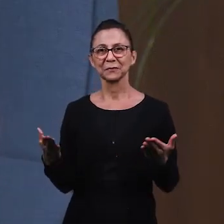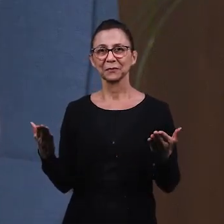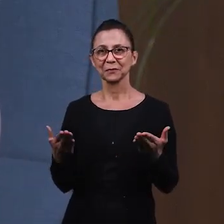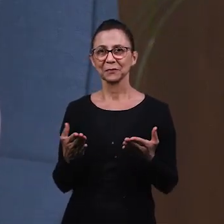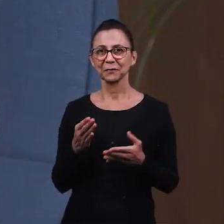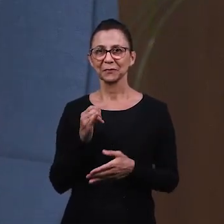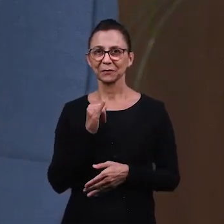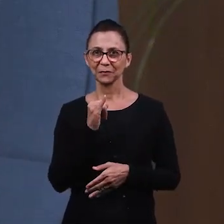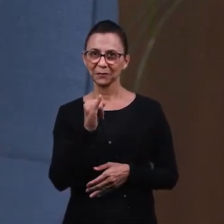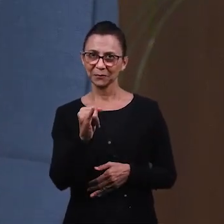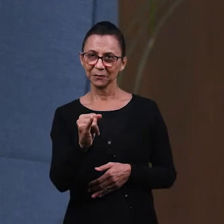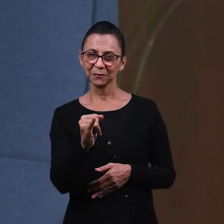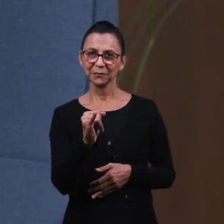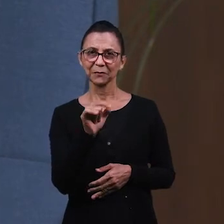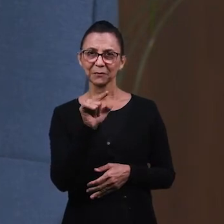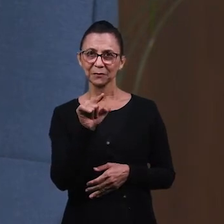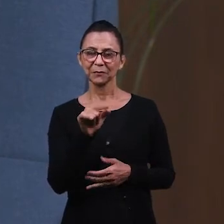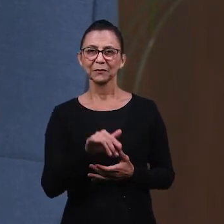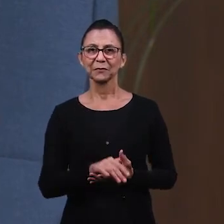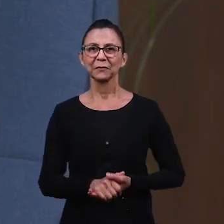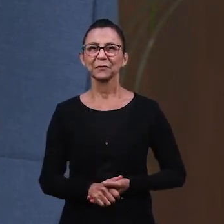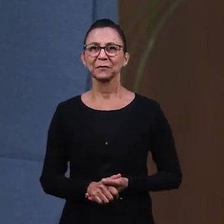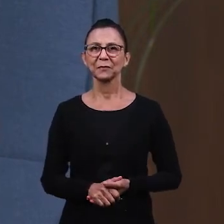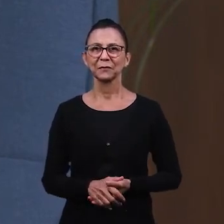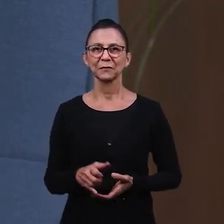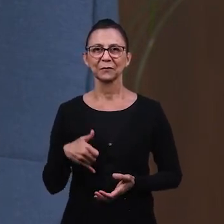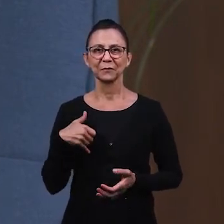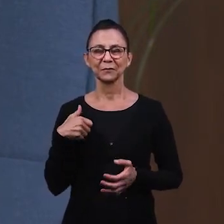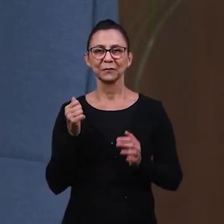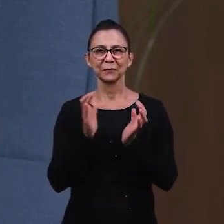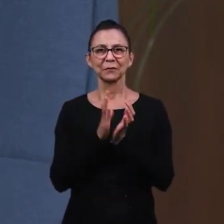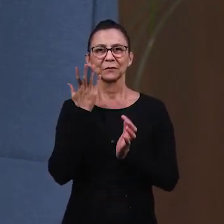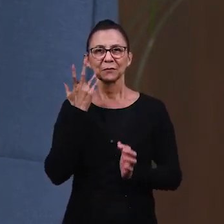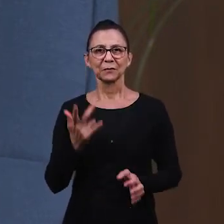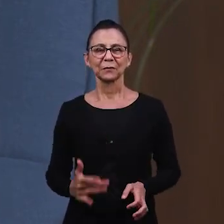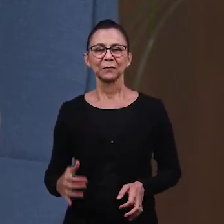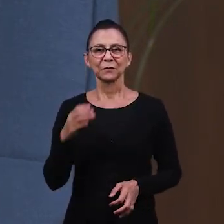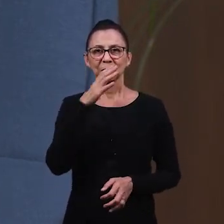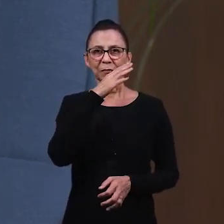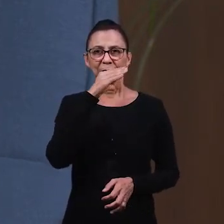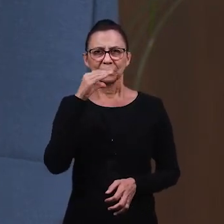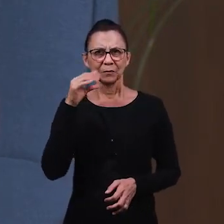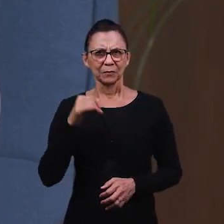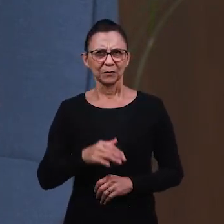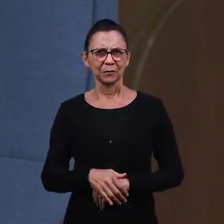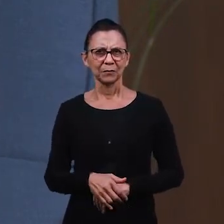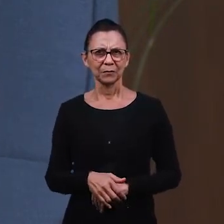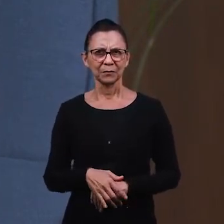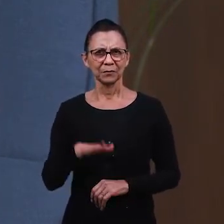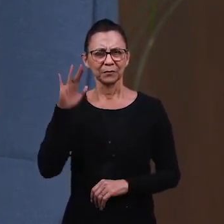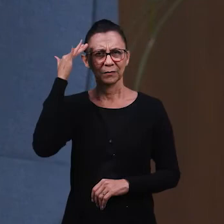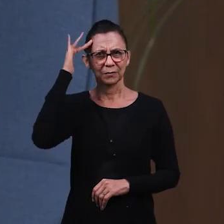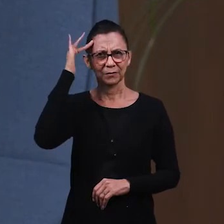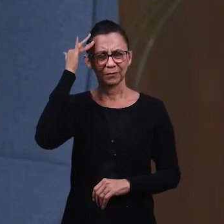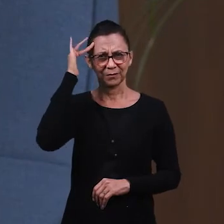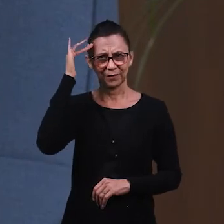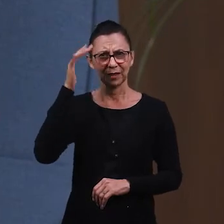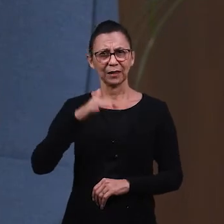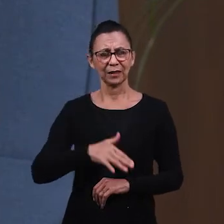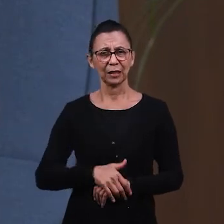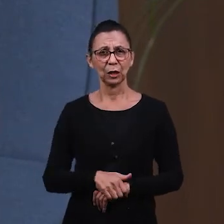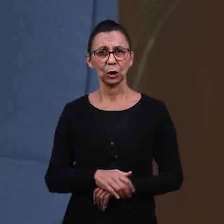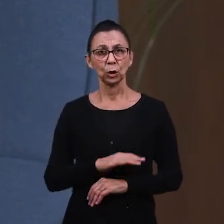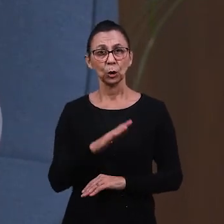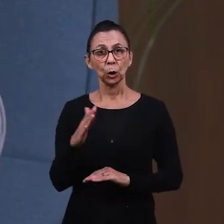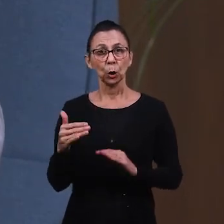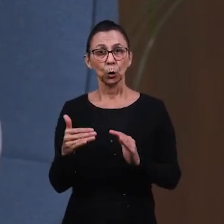Maintenant, je veux m'adresser à vous qui êtes dans l'âge de classes des enfants, intermédiaires et adolescents. Vous avez